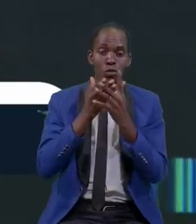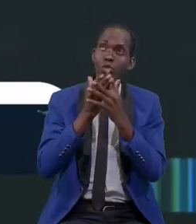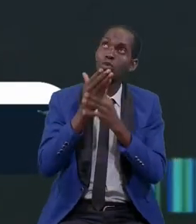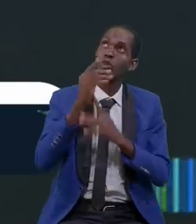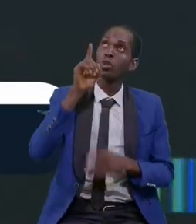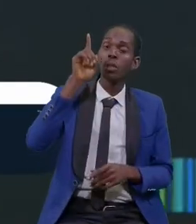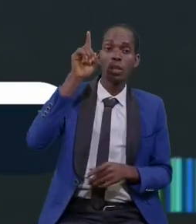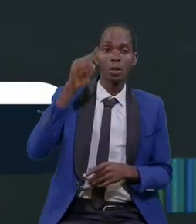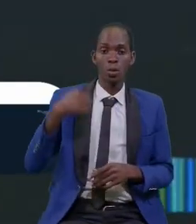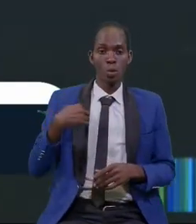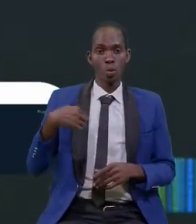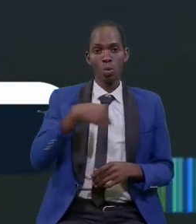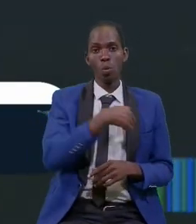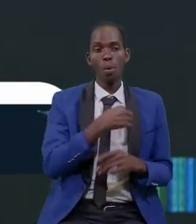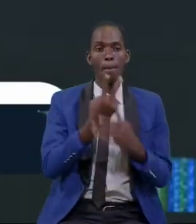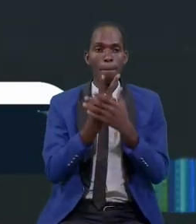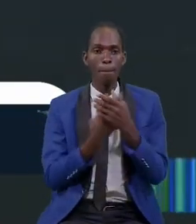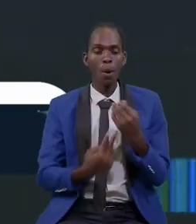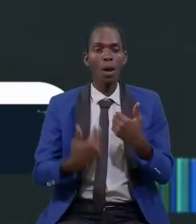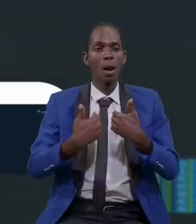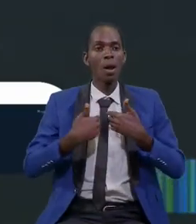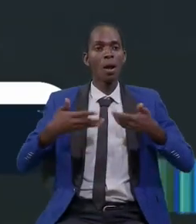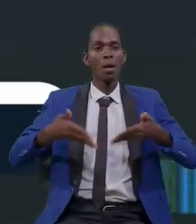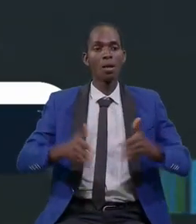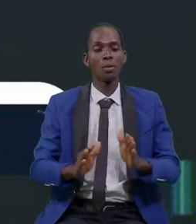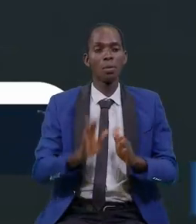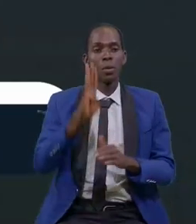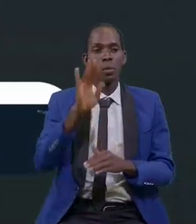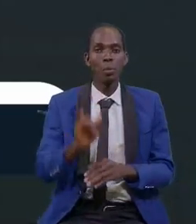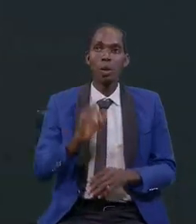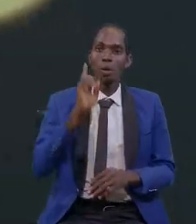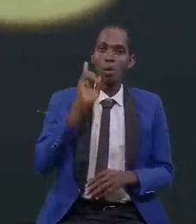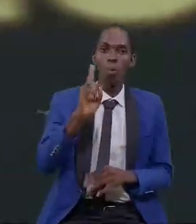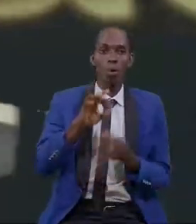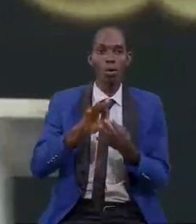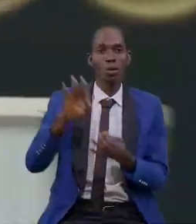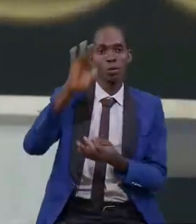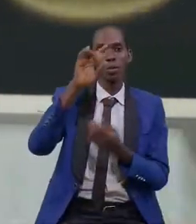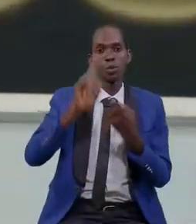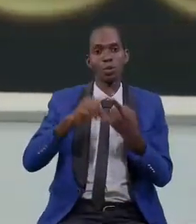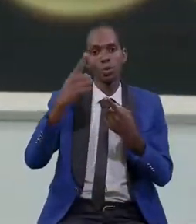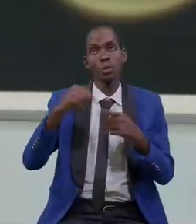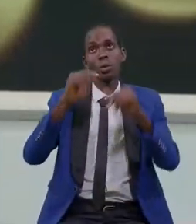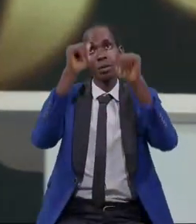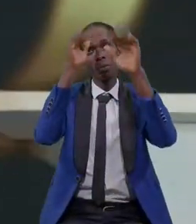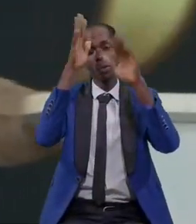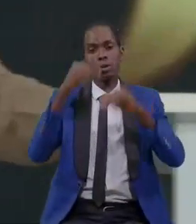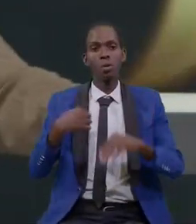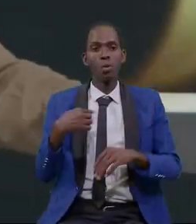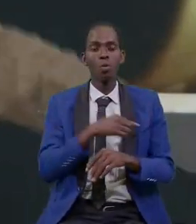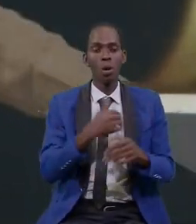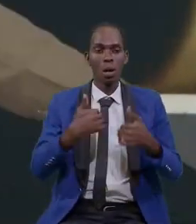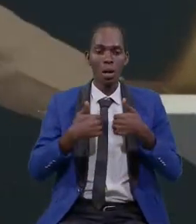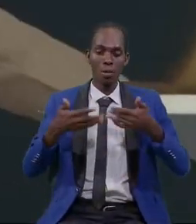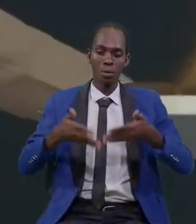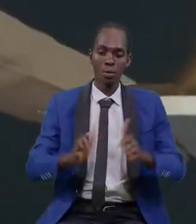avons les uns et les autres accès auprès du Père dans un même esprit. Nous avons accès à Dieu,